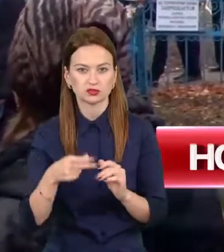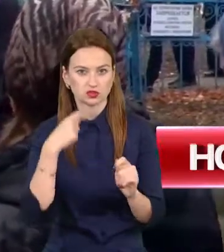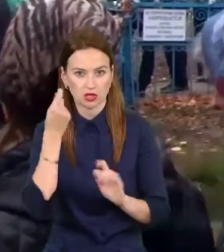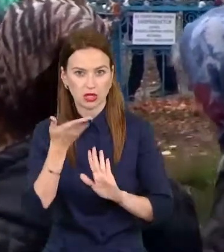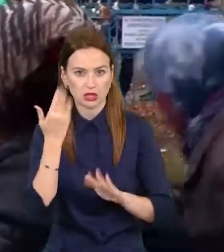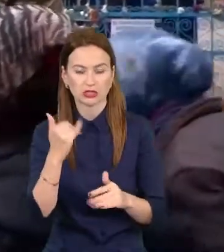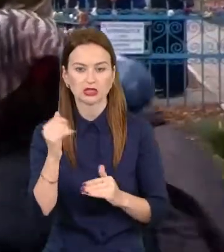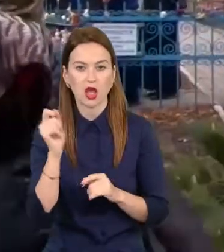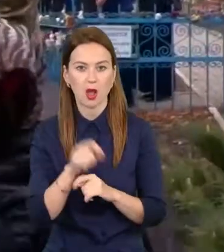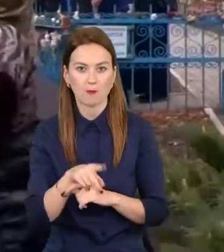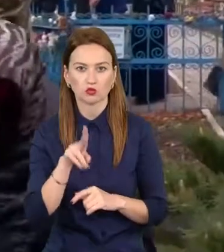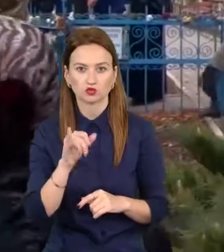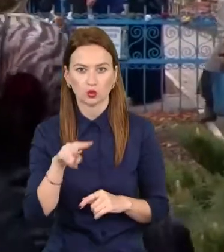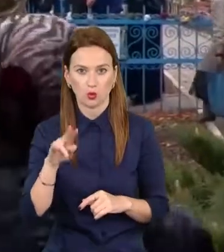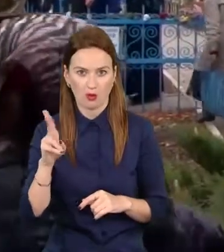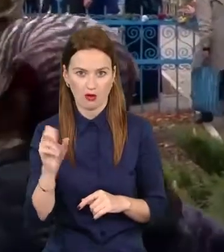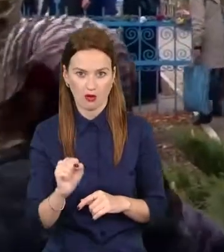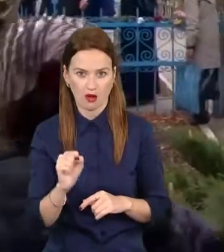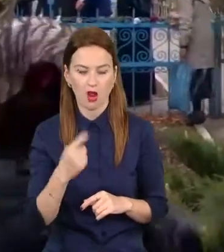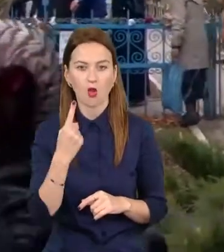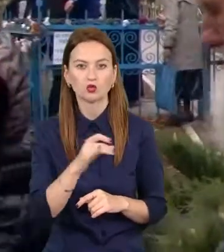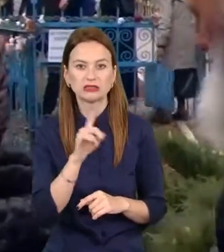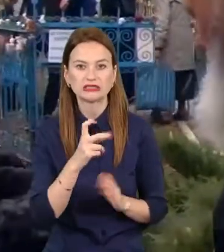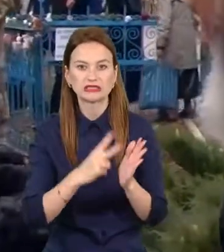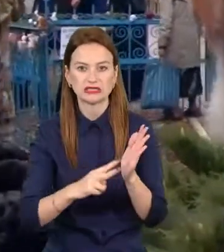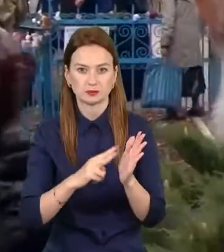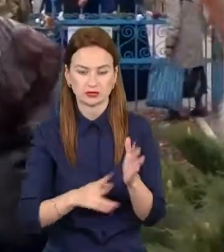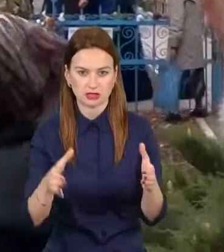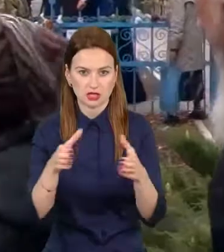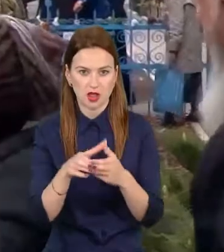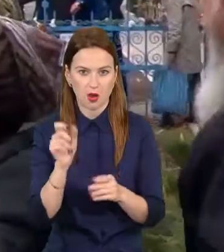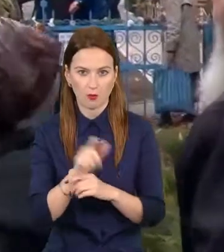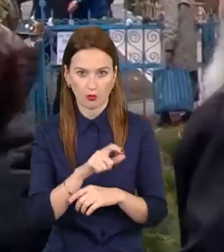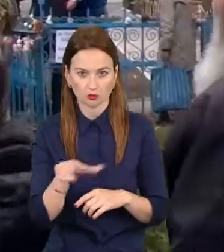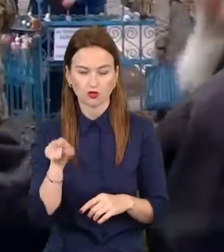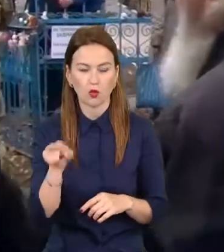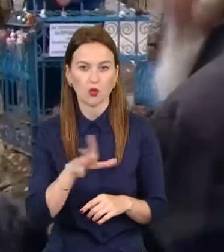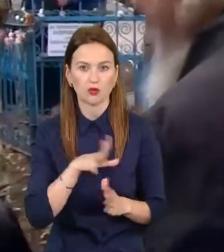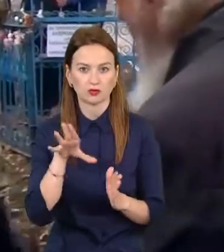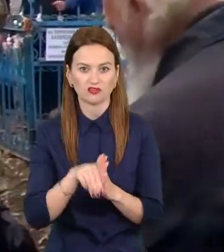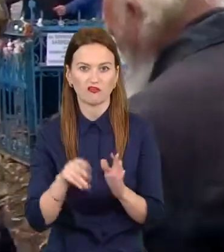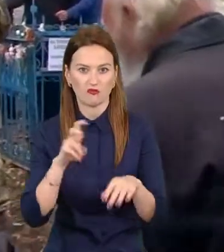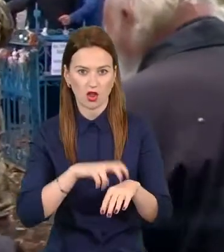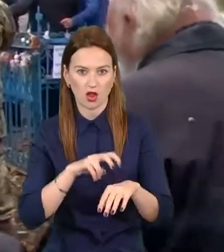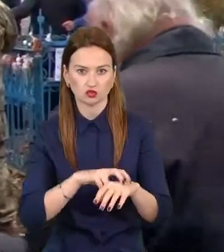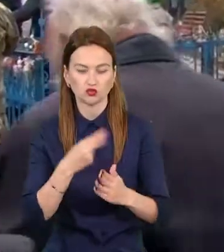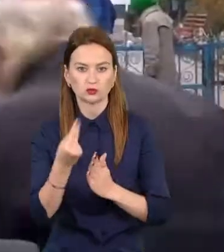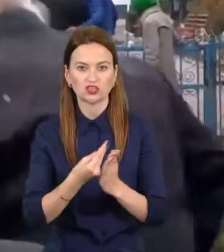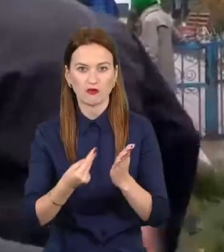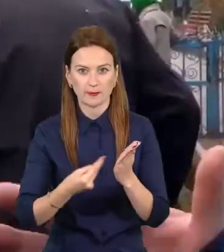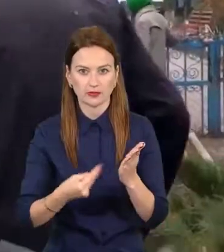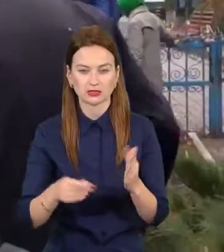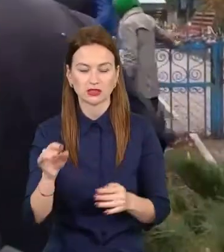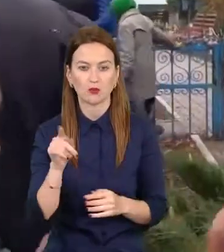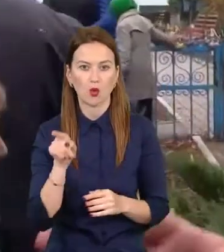назад апостол-евангеліст Лука. Один із 70 апостолів, він був врачом, він був живописцем, і